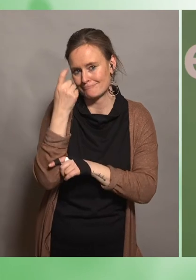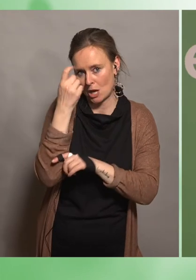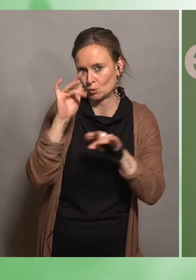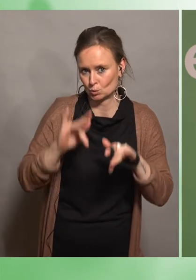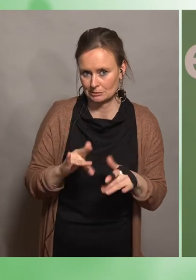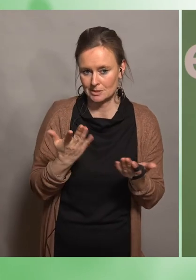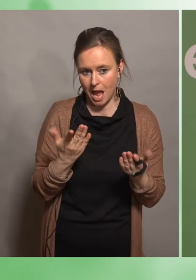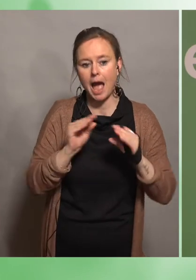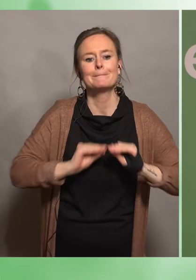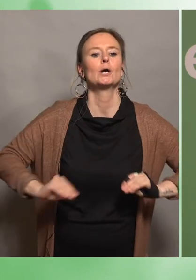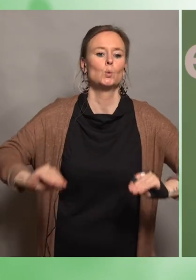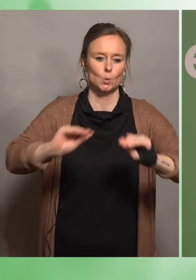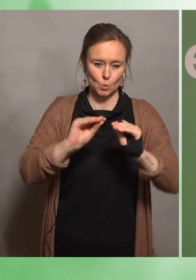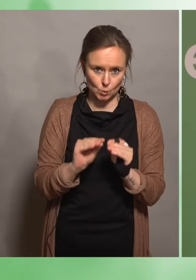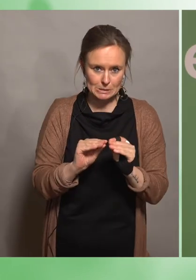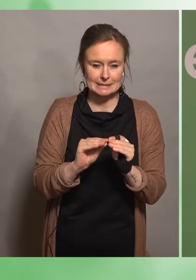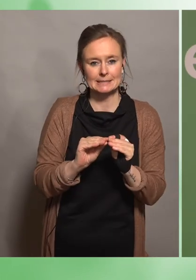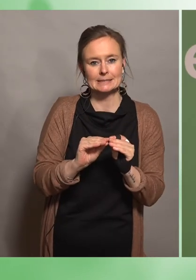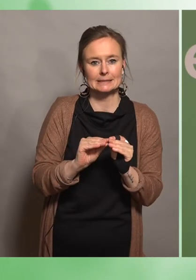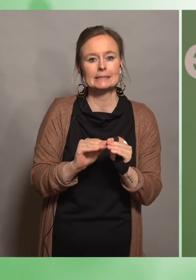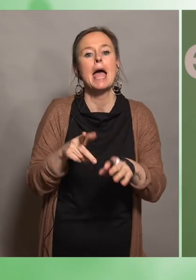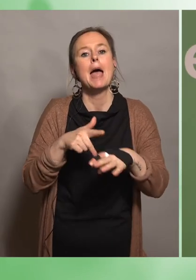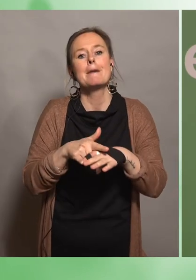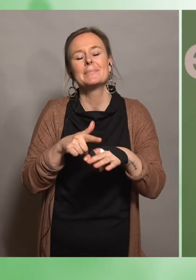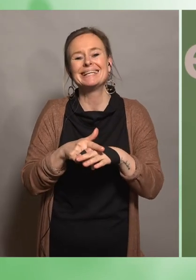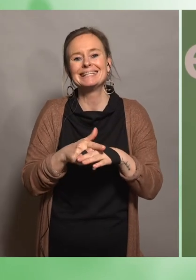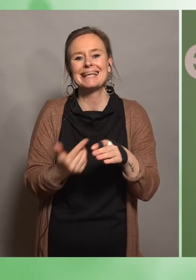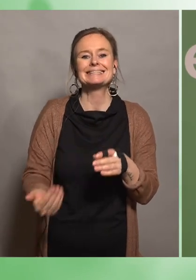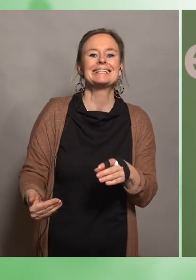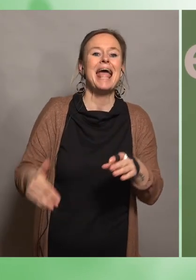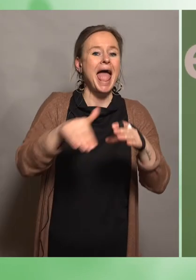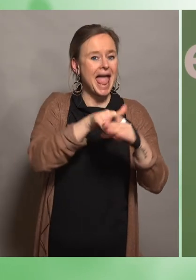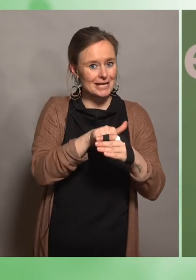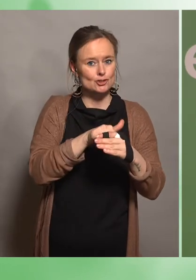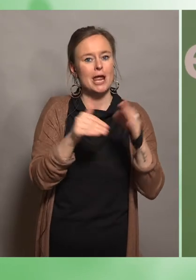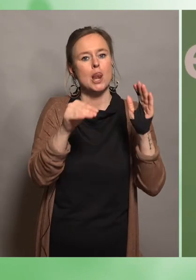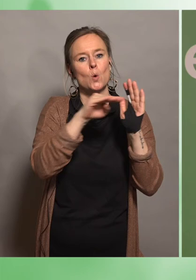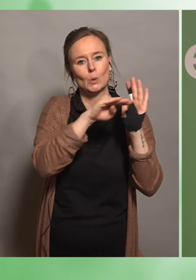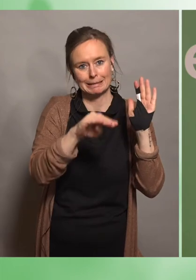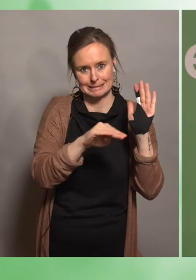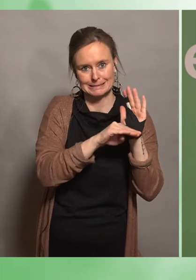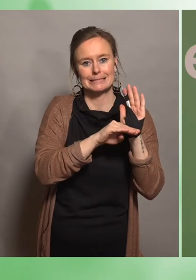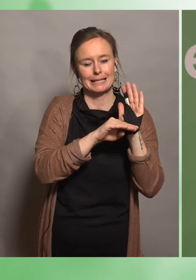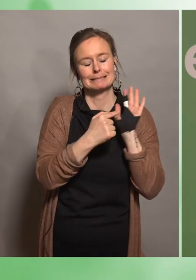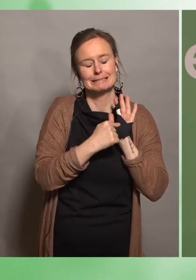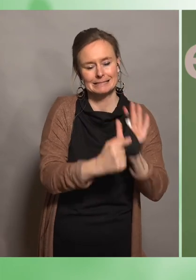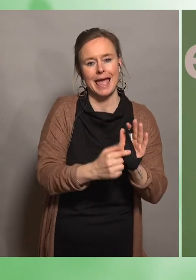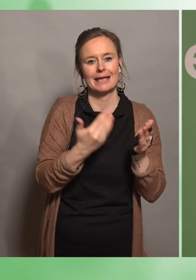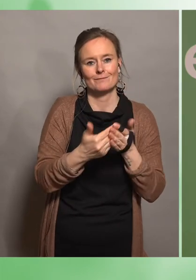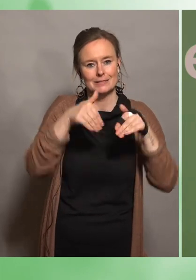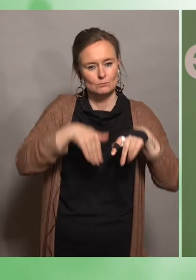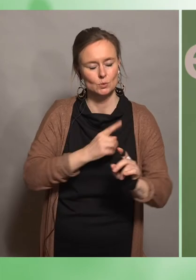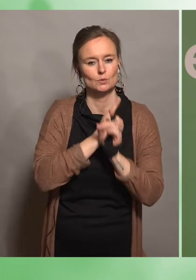Aber grundsätzlich natürlich ist das Behinderteneinstellungsgesetz das den Rahmen vorgibt. Es ist angesprochen worden,